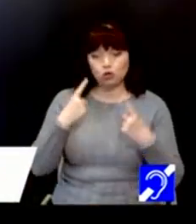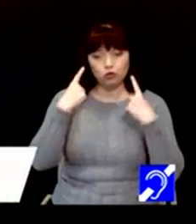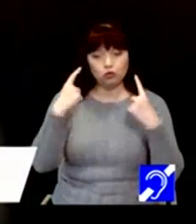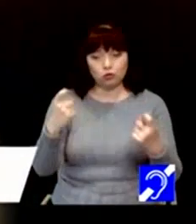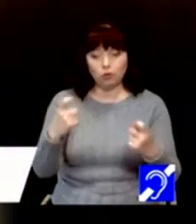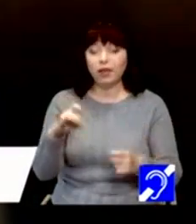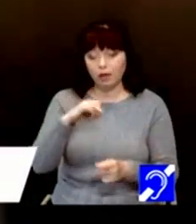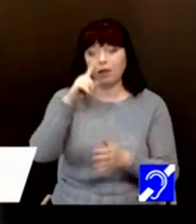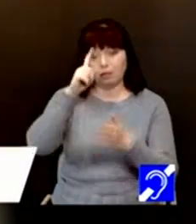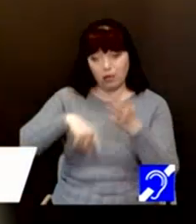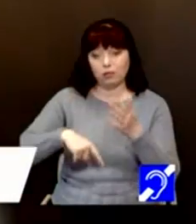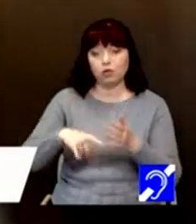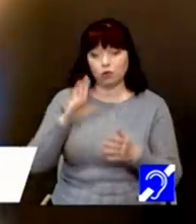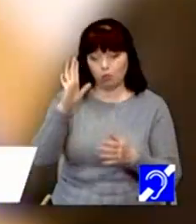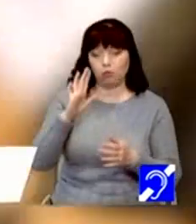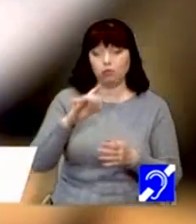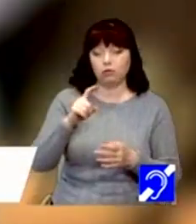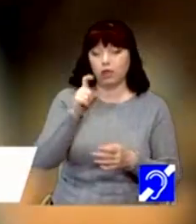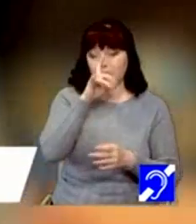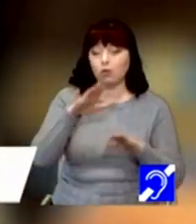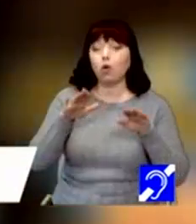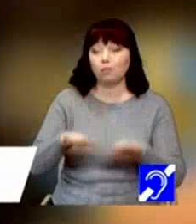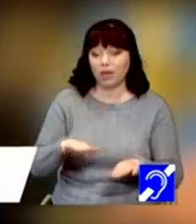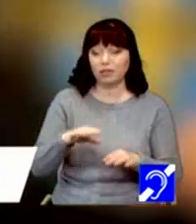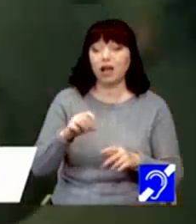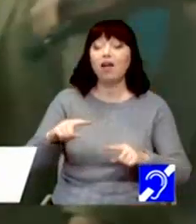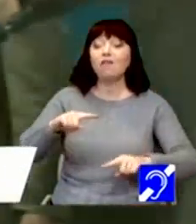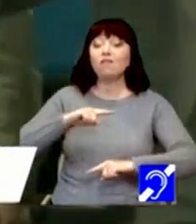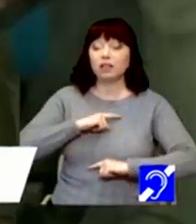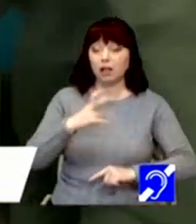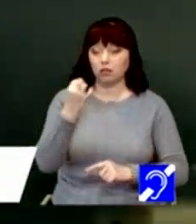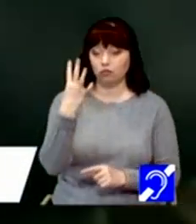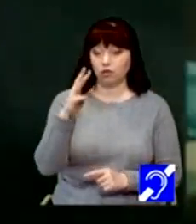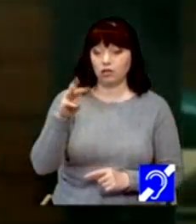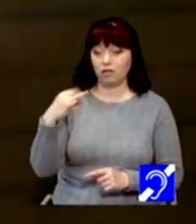și speră la un loc de frunte la marea finală din 14 mai